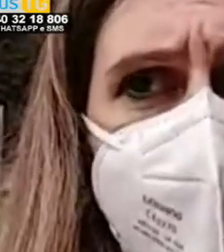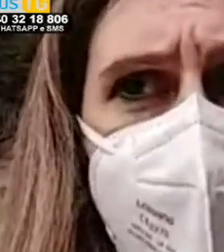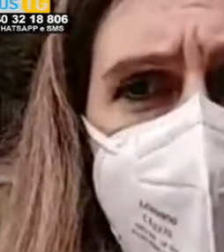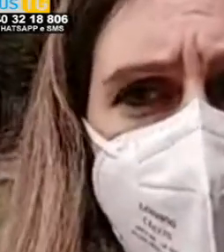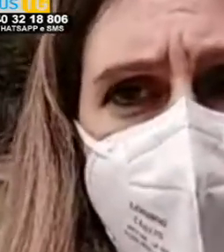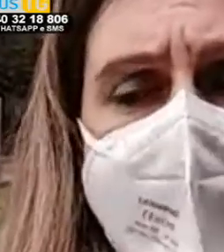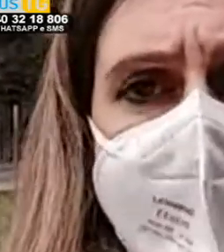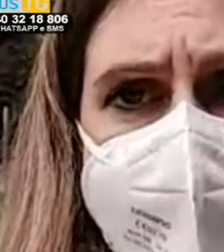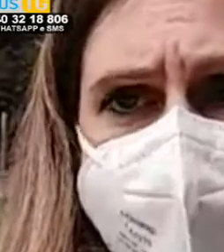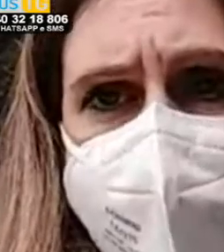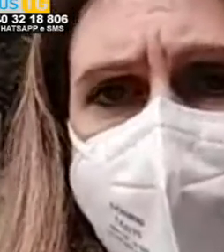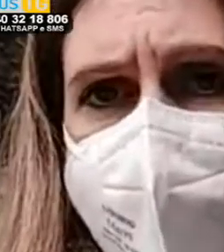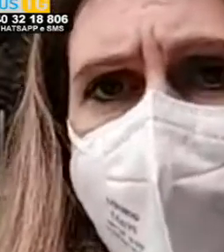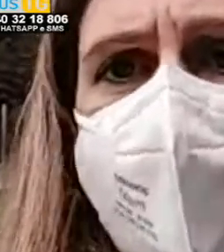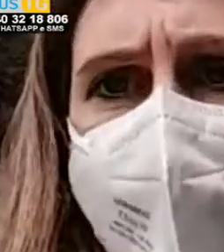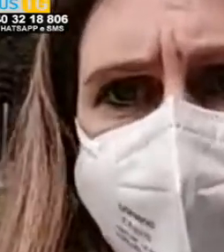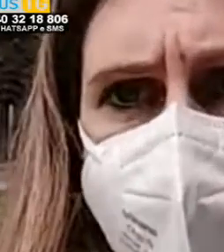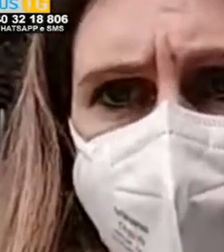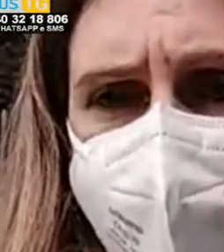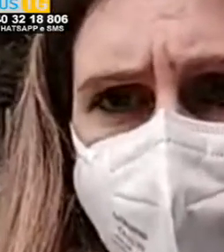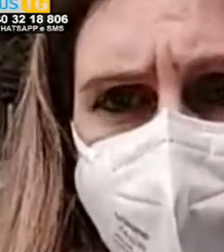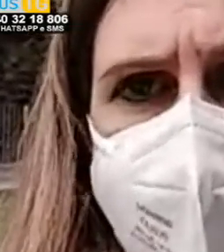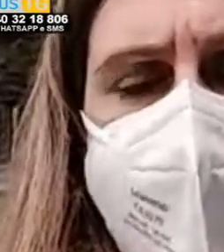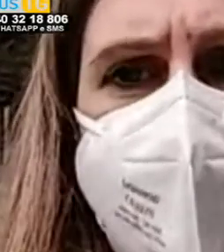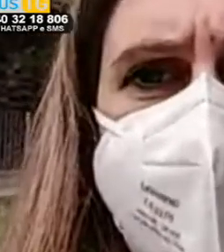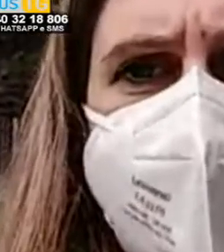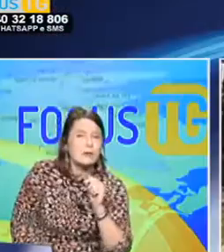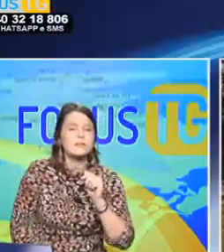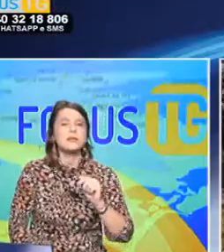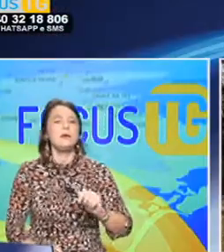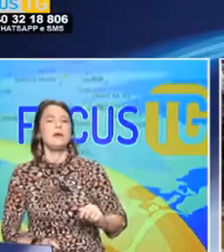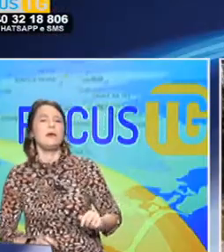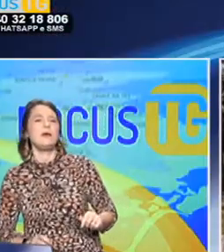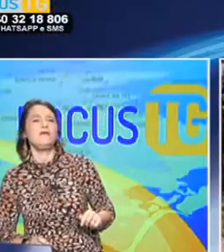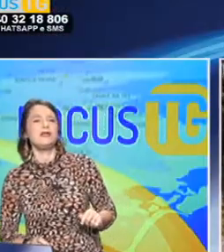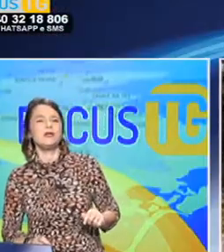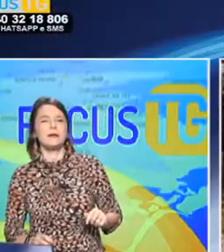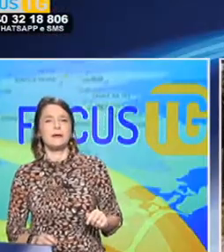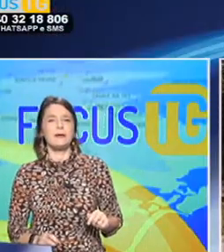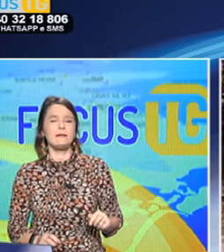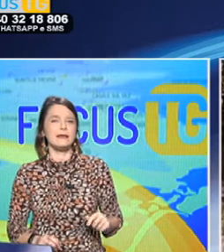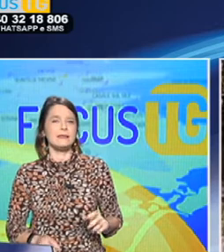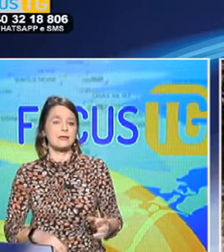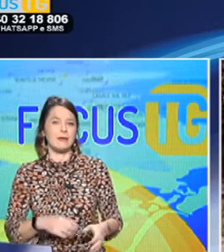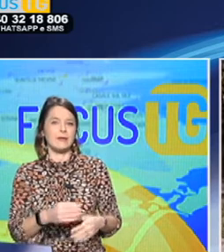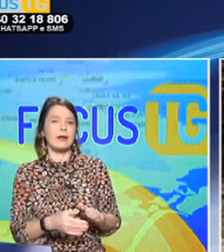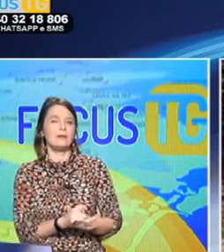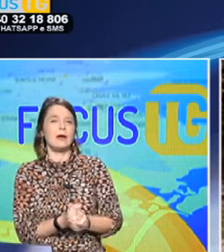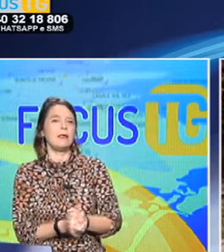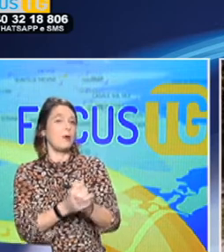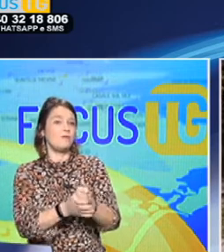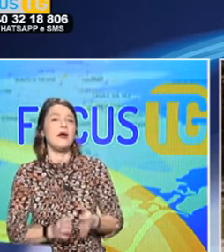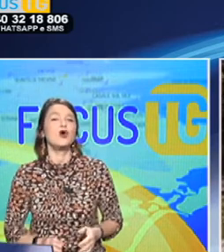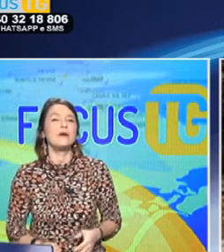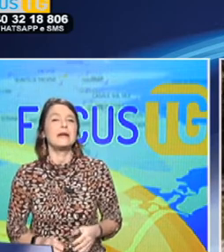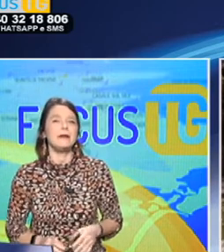che quindi non possono essere portati nei centri vaccinali. La questione invece che interessa, ne abbiamo parlato